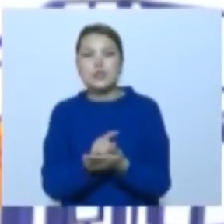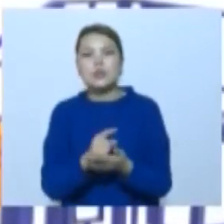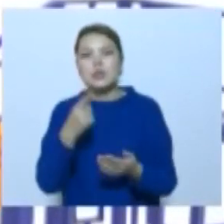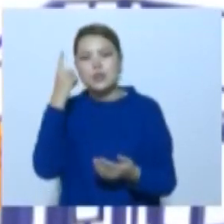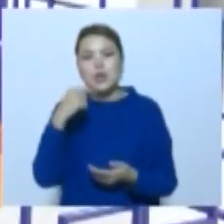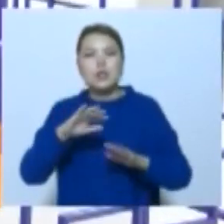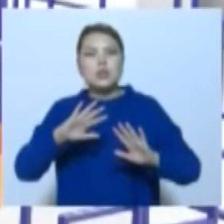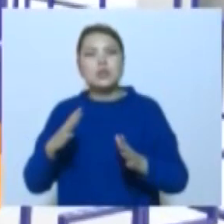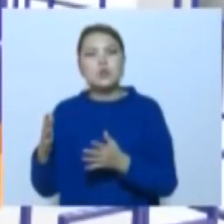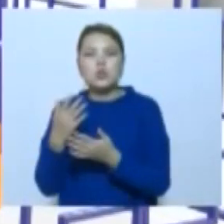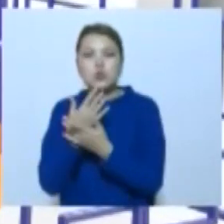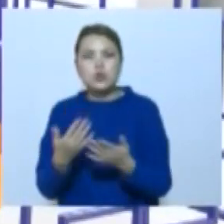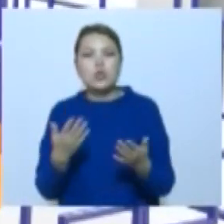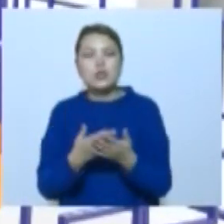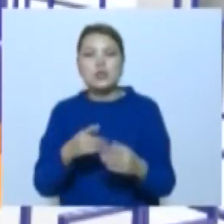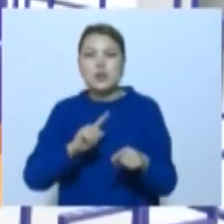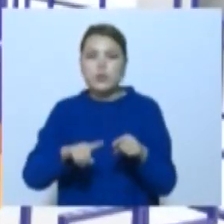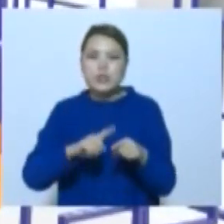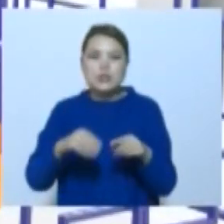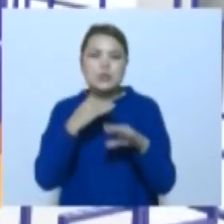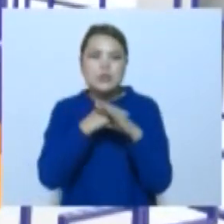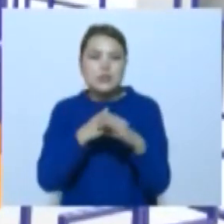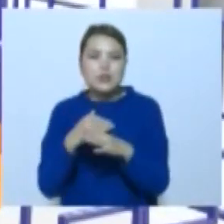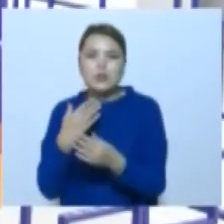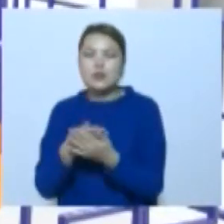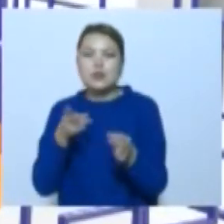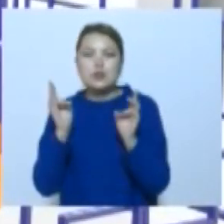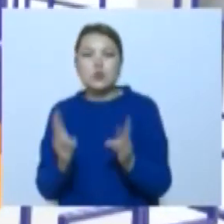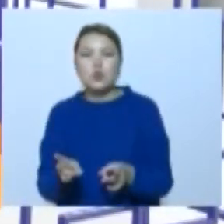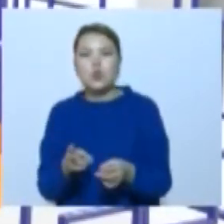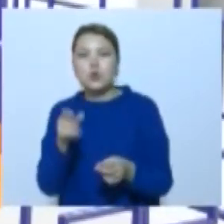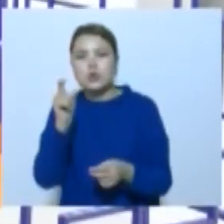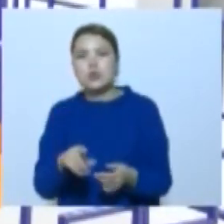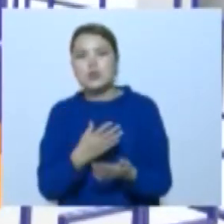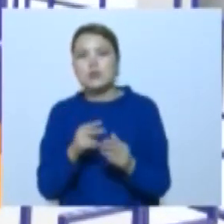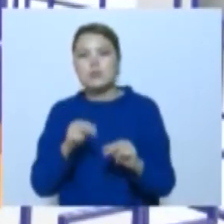түрлі жағдайда жедел көмек көрсету олардың міндеті, яғни мұғалімдердің.